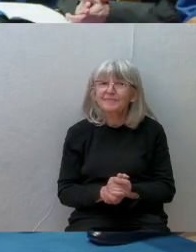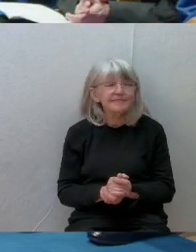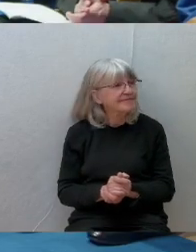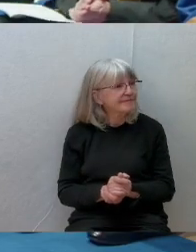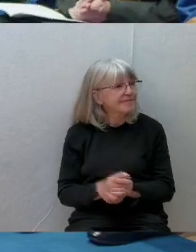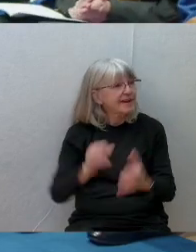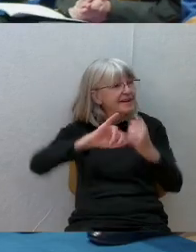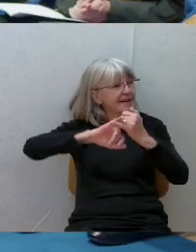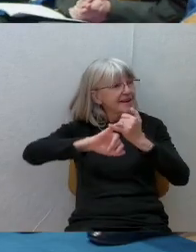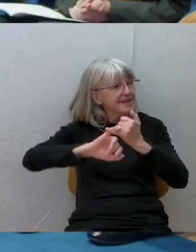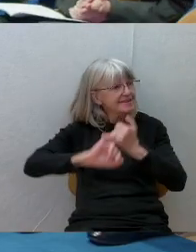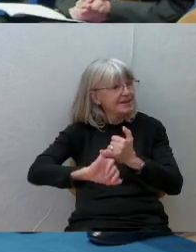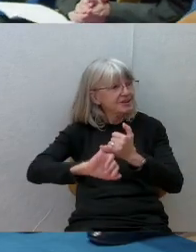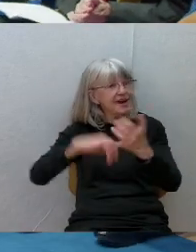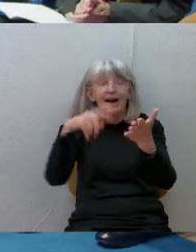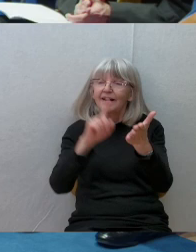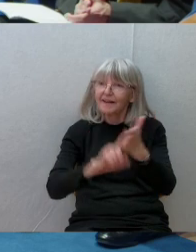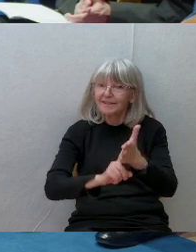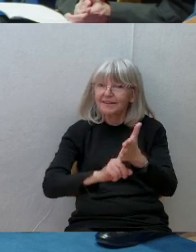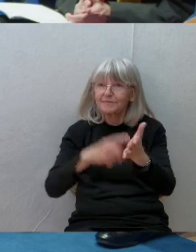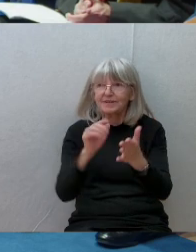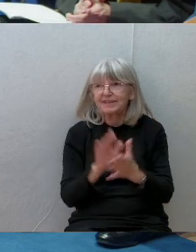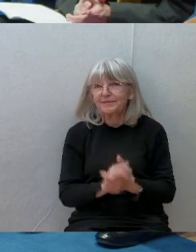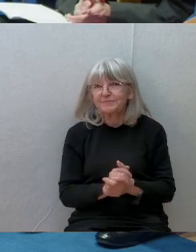Sajika Liana Gamaji.